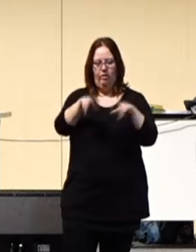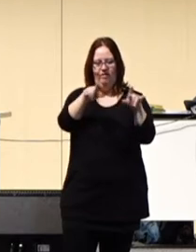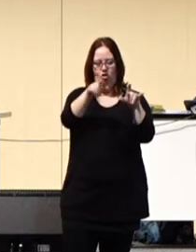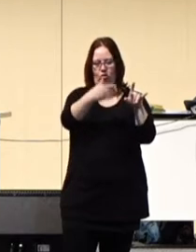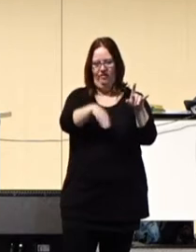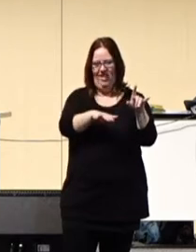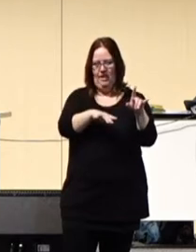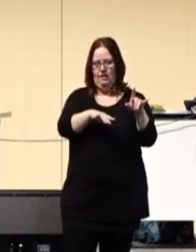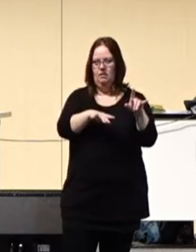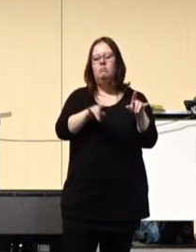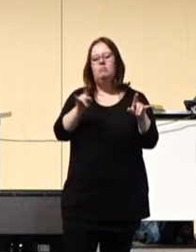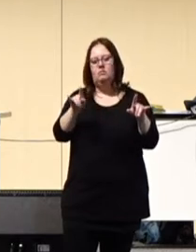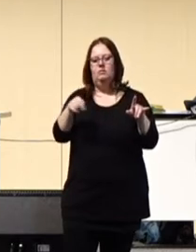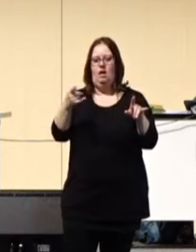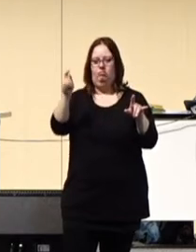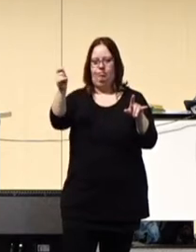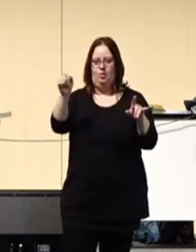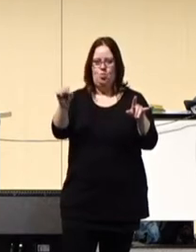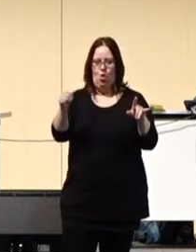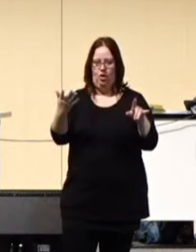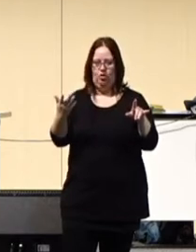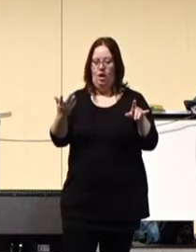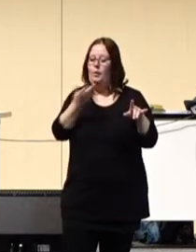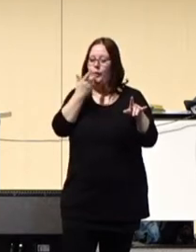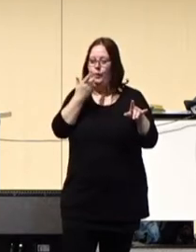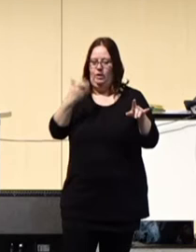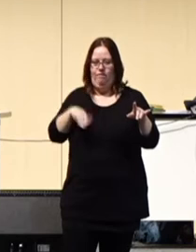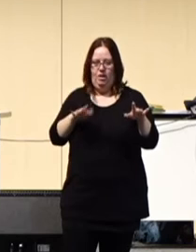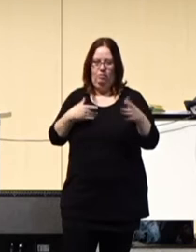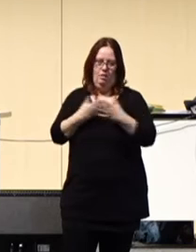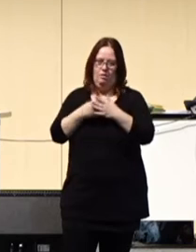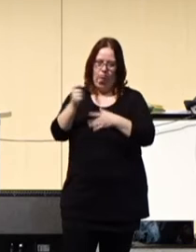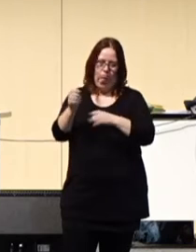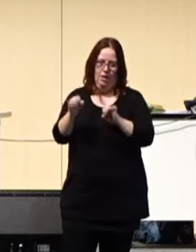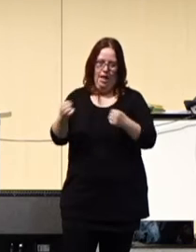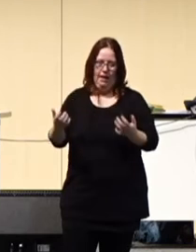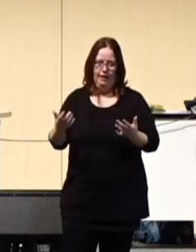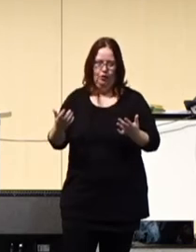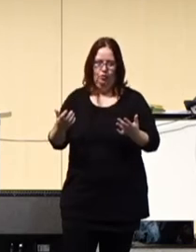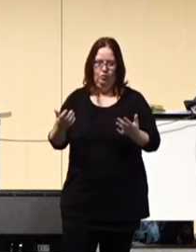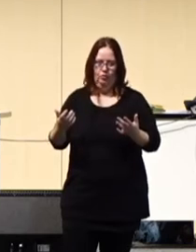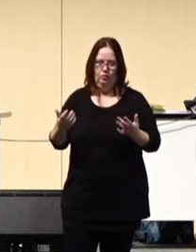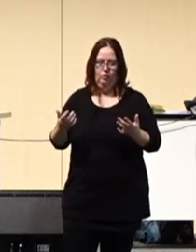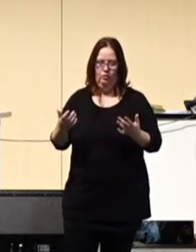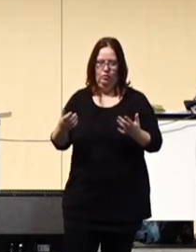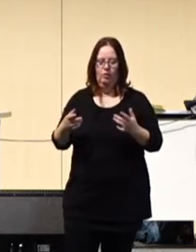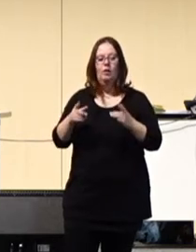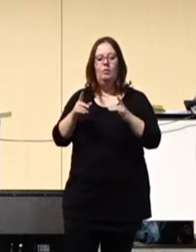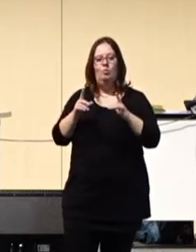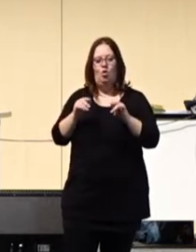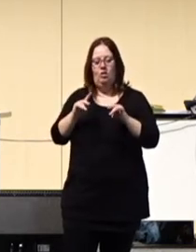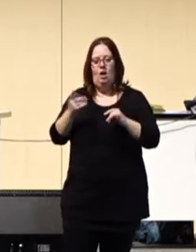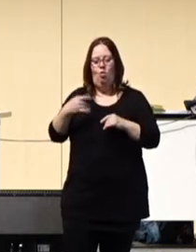eher der Fall war, dann würden entsprechende Verfügungen auch getroffen werden können. Dies trägt natürlich dem Umstand